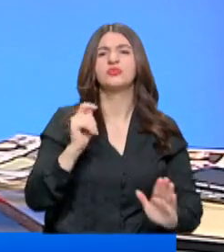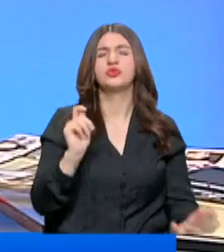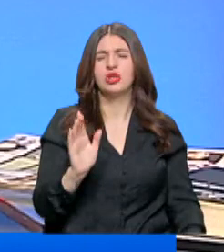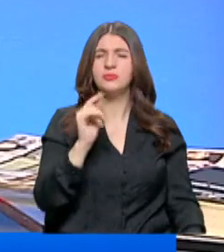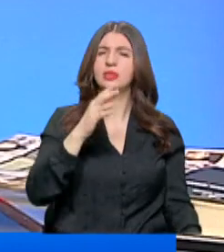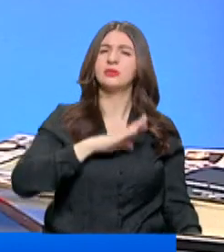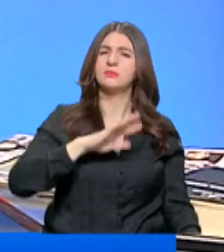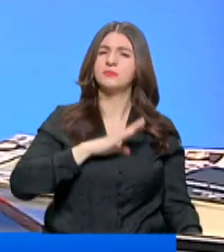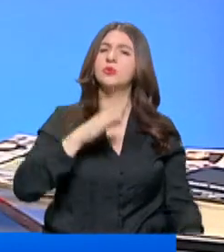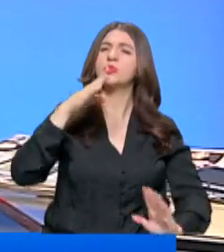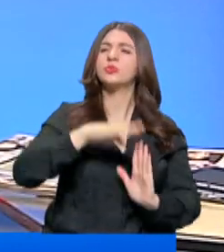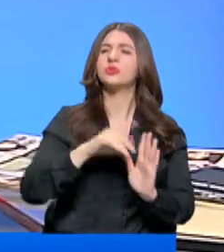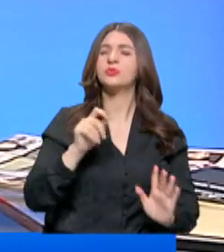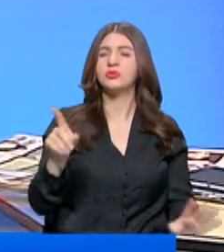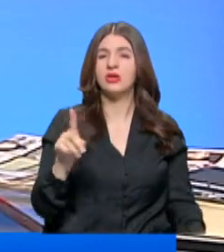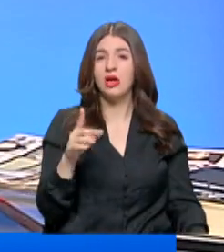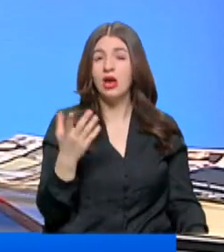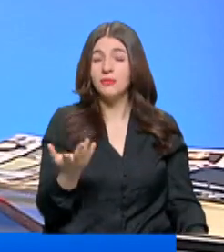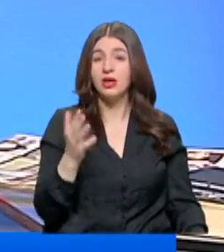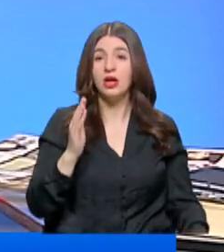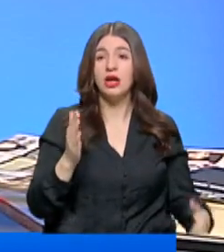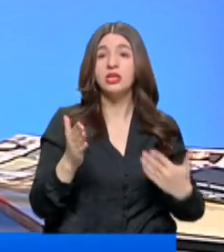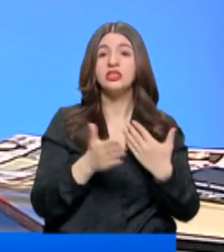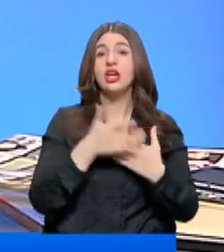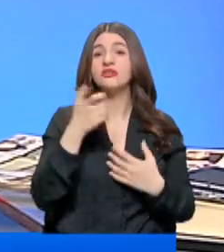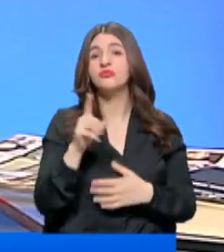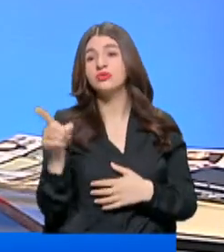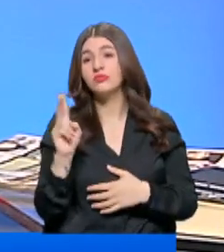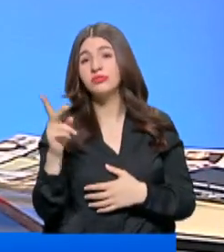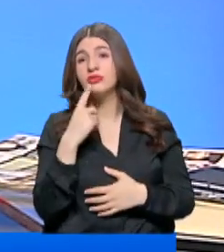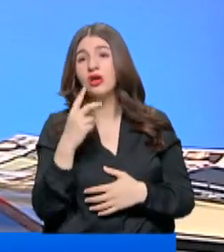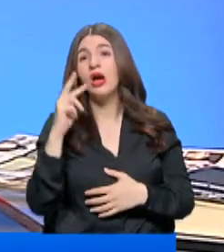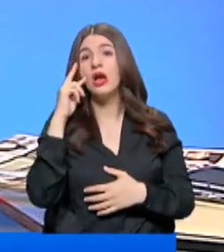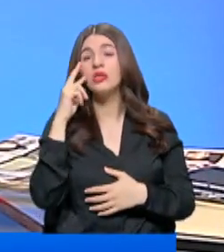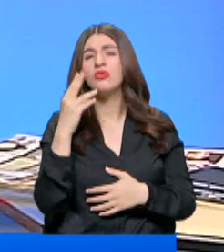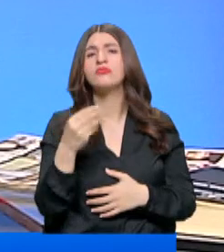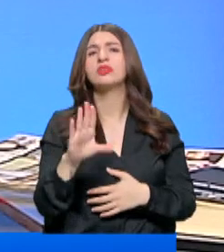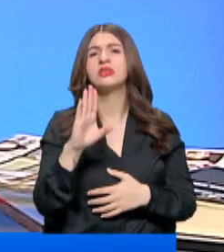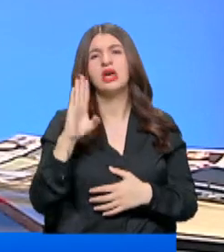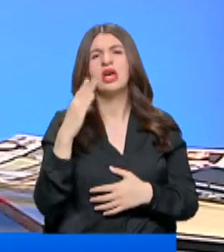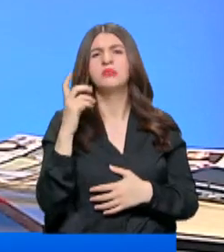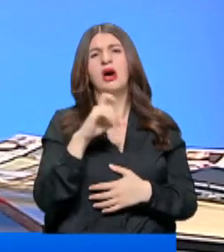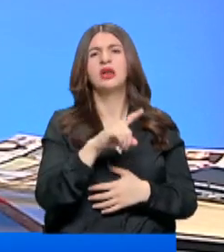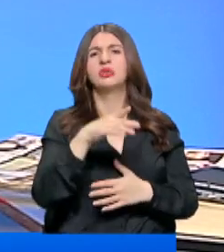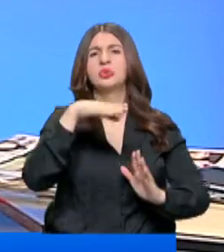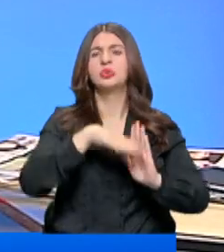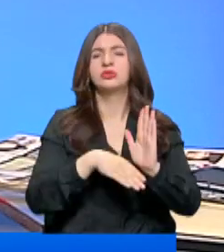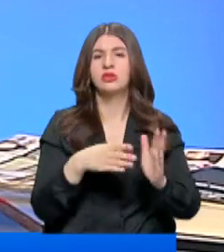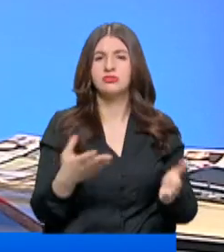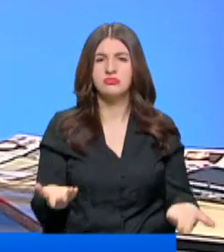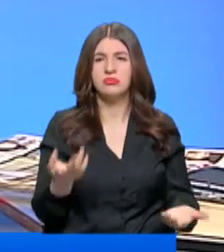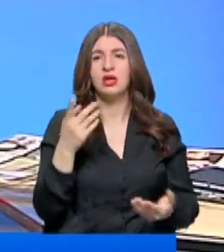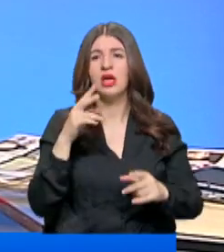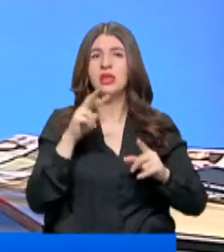biraz daha sabredersek düşecek yalnız yardımcısı da diyor ki hani aralığa kalmaz Kasım ayında düşecek